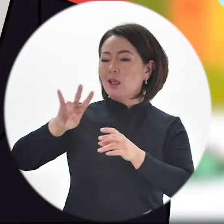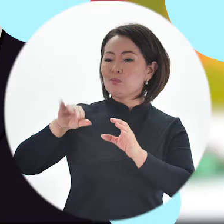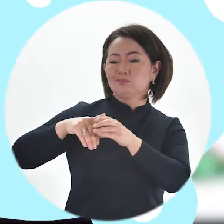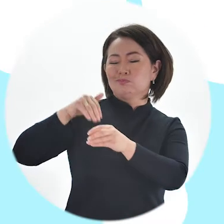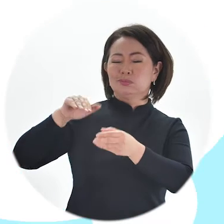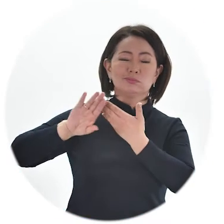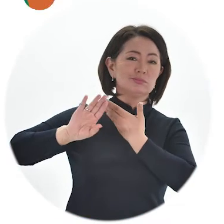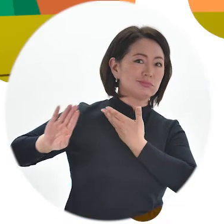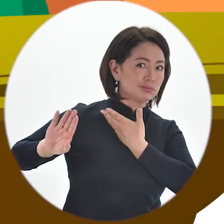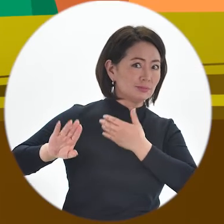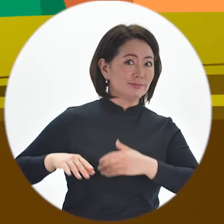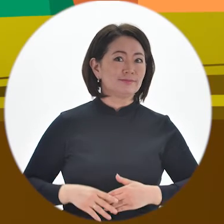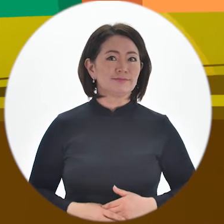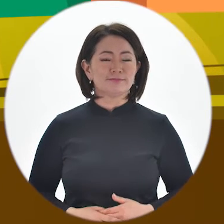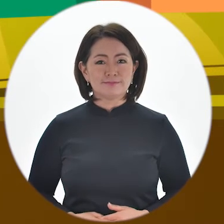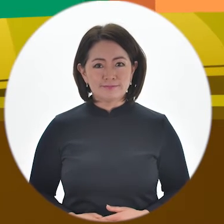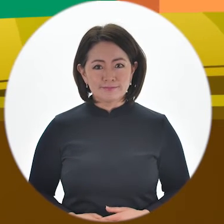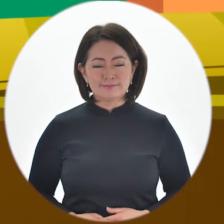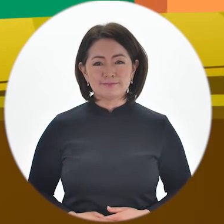датгалдстаг.